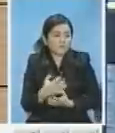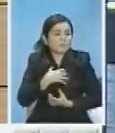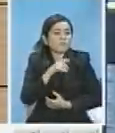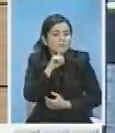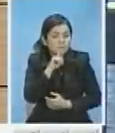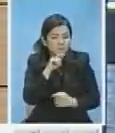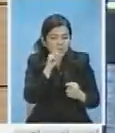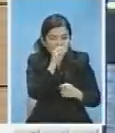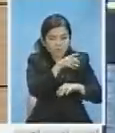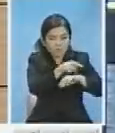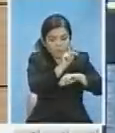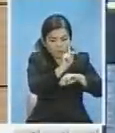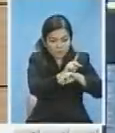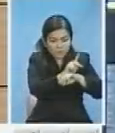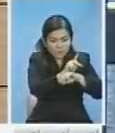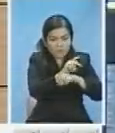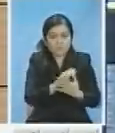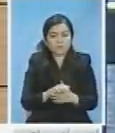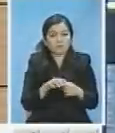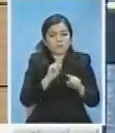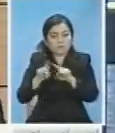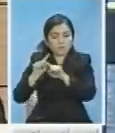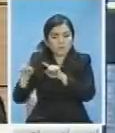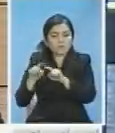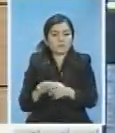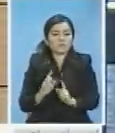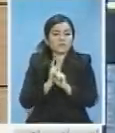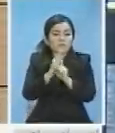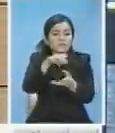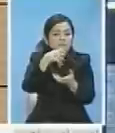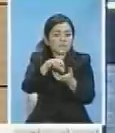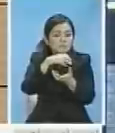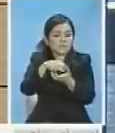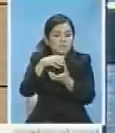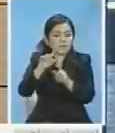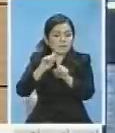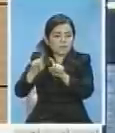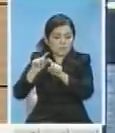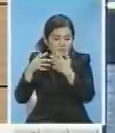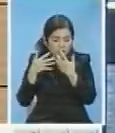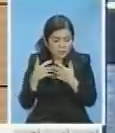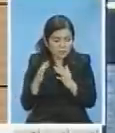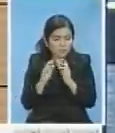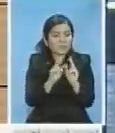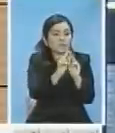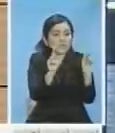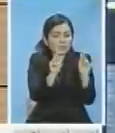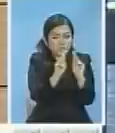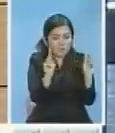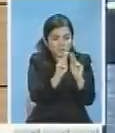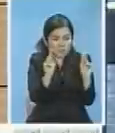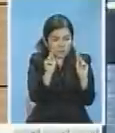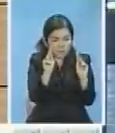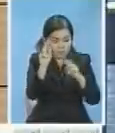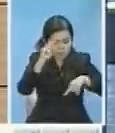านประธานนะครับว่าการดำเนินการต่างๆอย่างที่ผมได้หยิบยกมานี้ผมคิดว่าทางกรรมาธิการเสียงพิจารณ